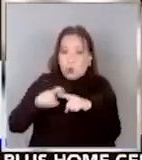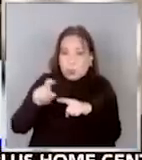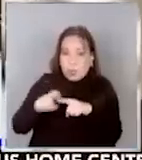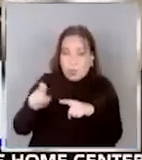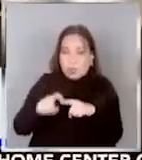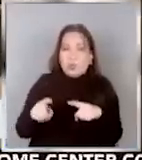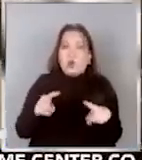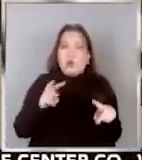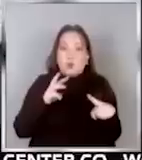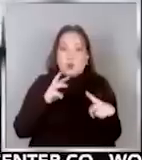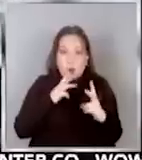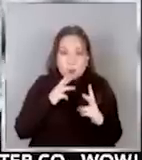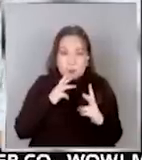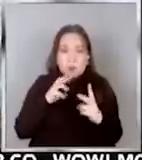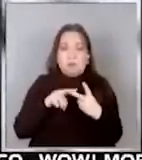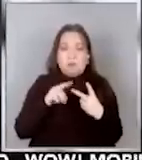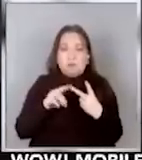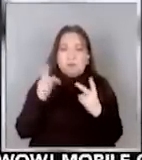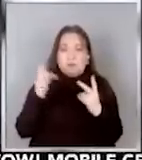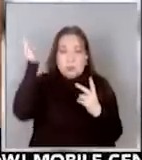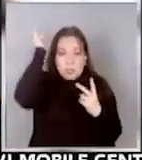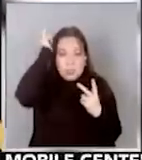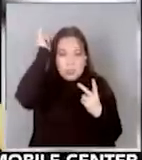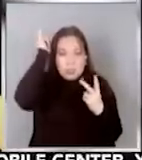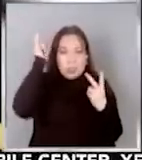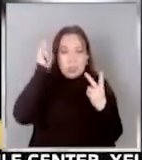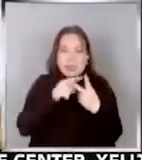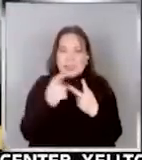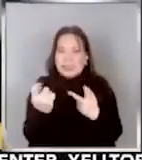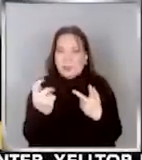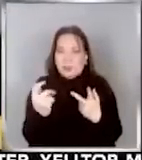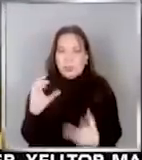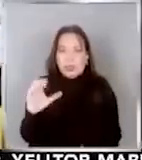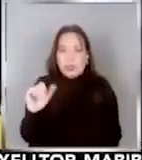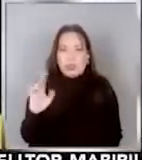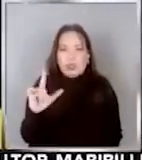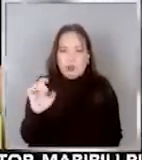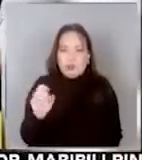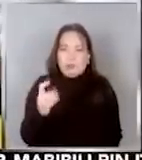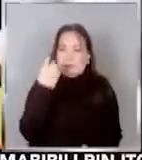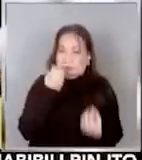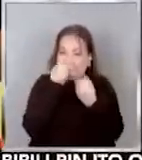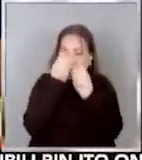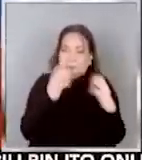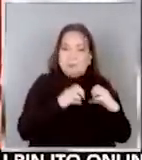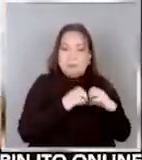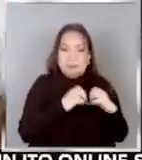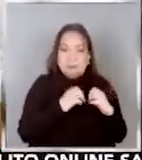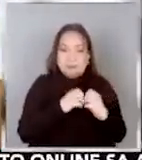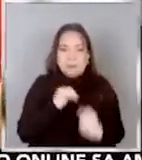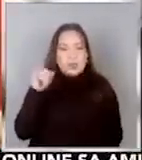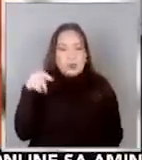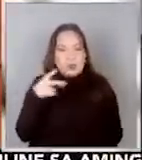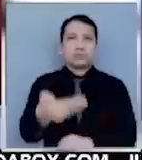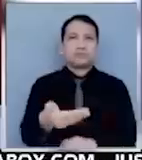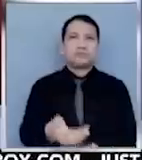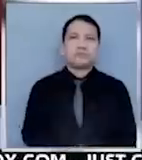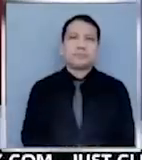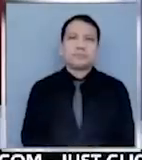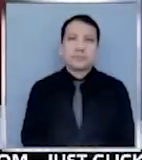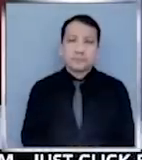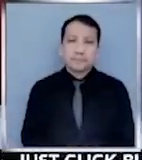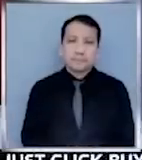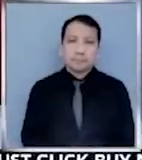at internet. Para sa GMA Integrated News, JP Soriano, nakatutok 24 oras.